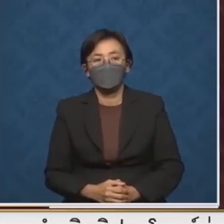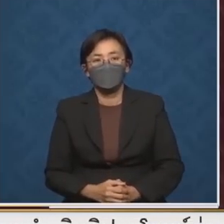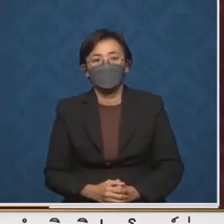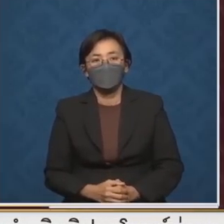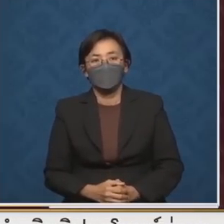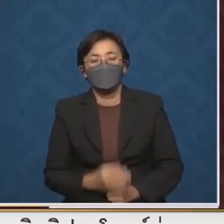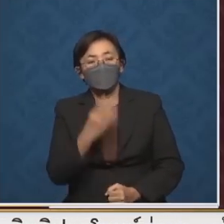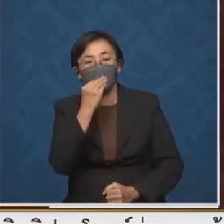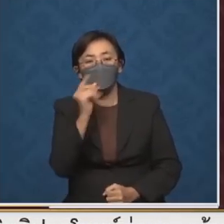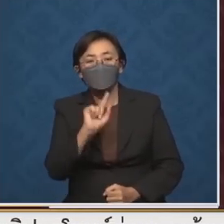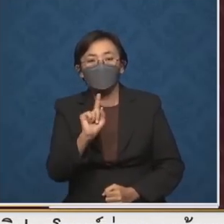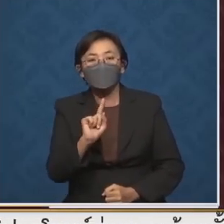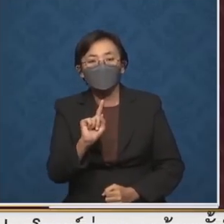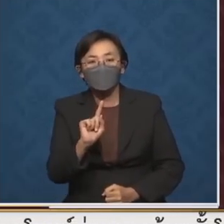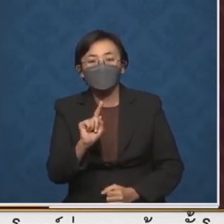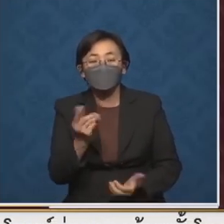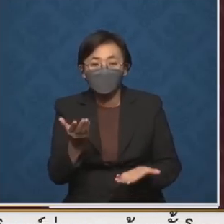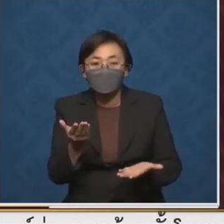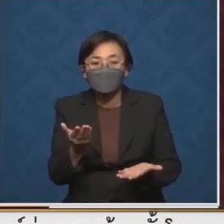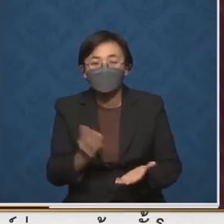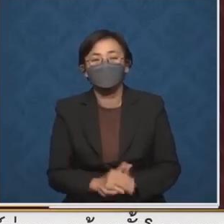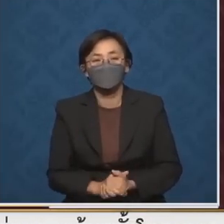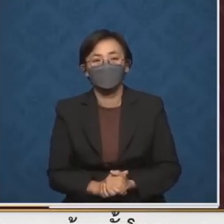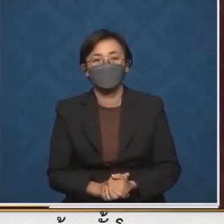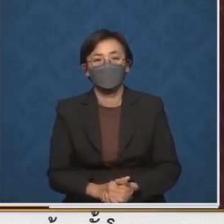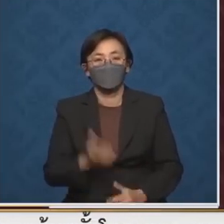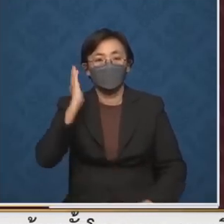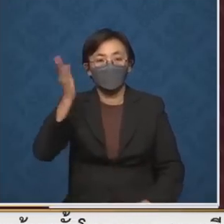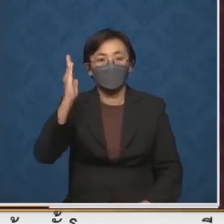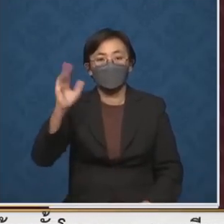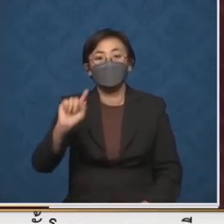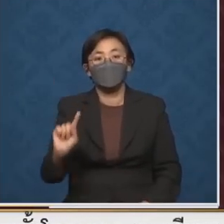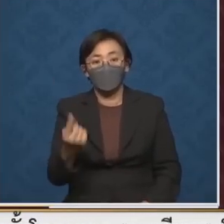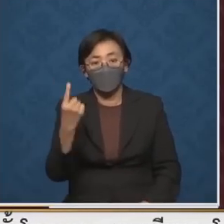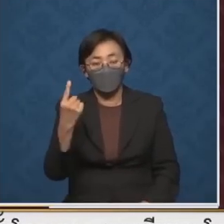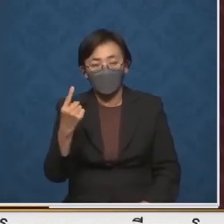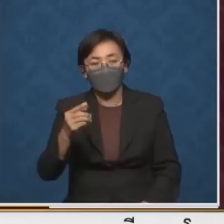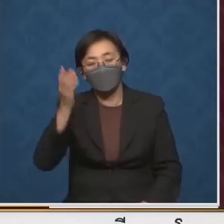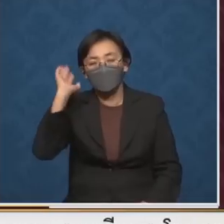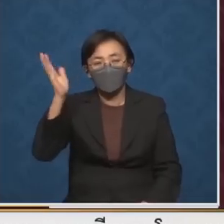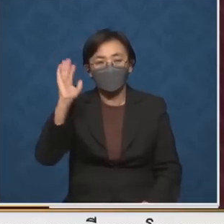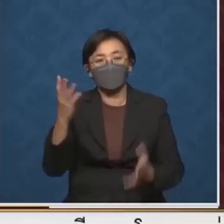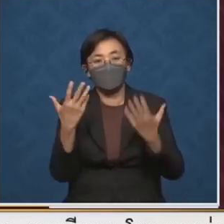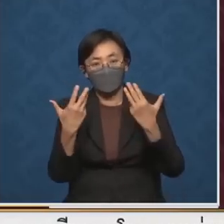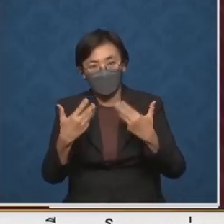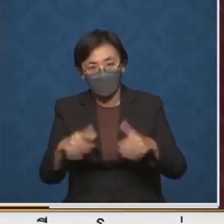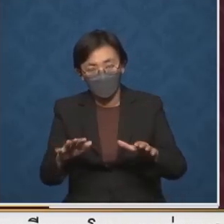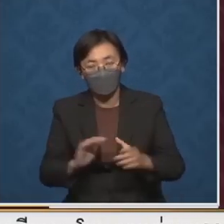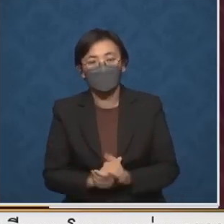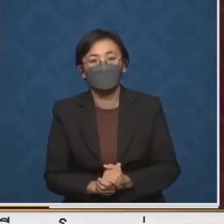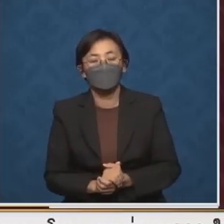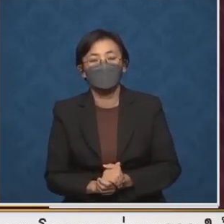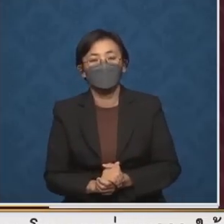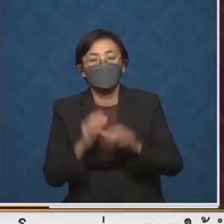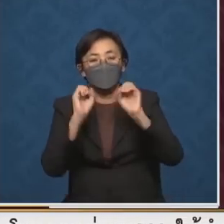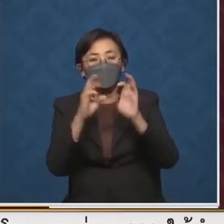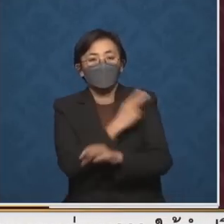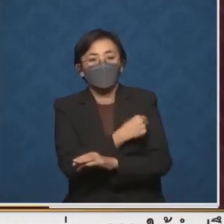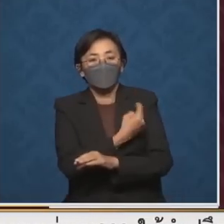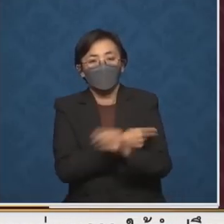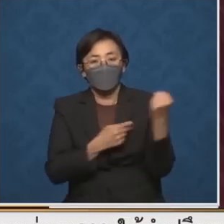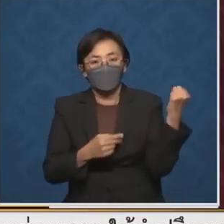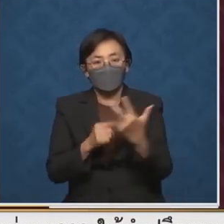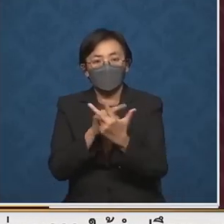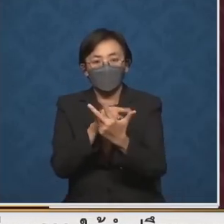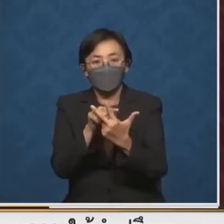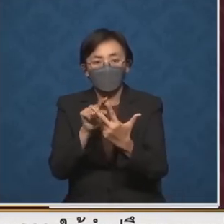ผมจะพูดอะไรนะครับวันอฟฯปลาย วนแรกแครัปากศพออิฟศพลเศรทมีอาจาร์แพทษสามคนผมยัมนะ